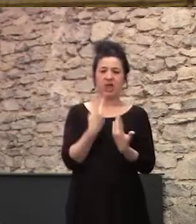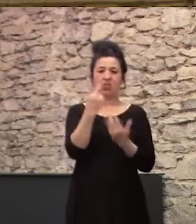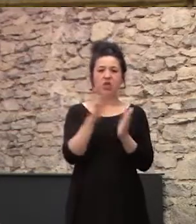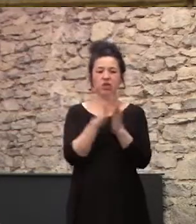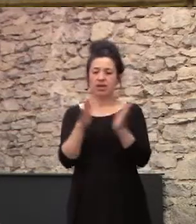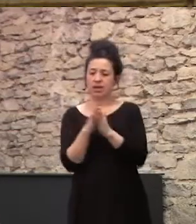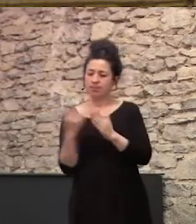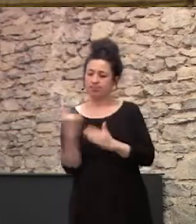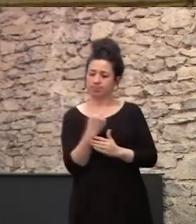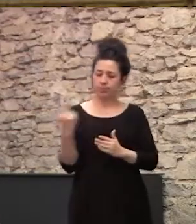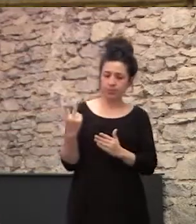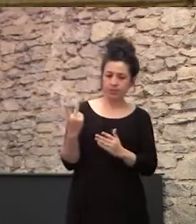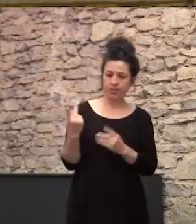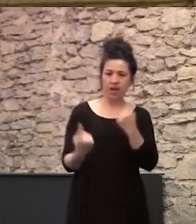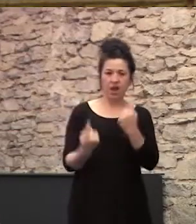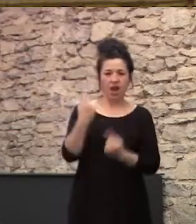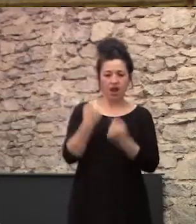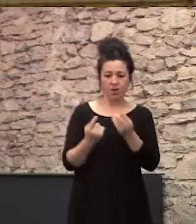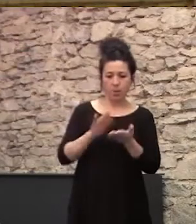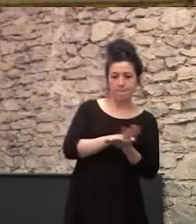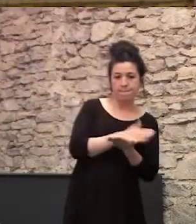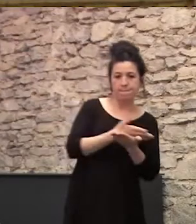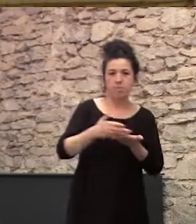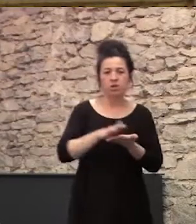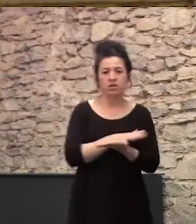zeduela, poema batzuk eta pasarte batzuk